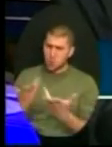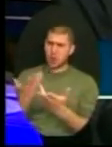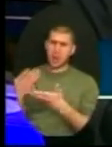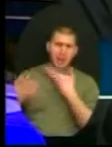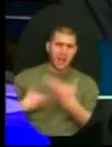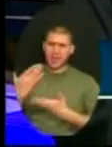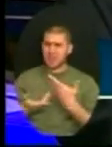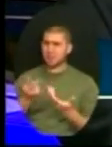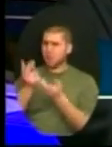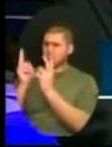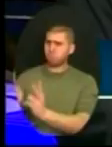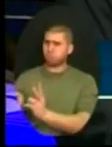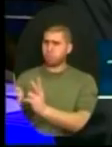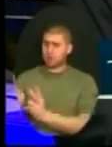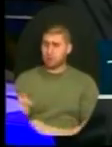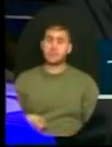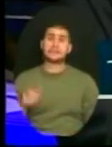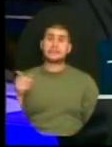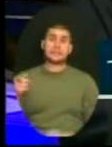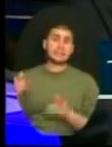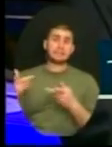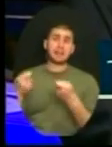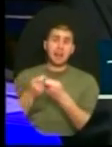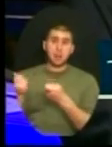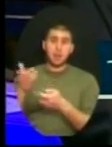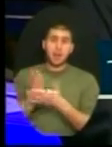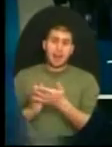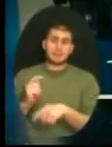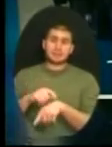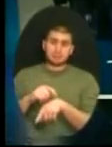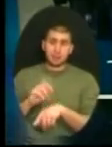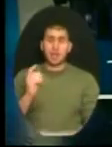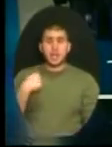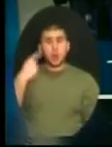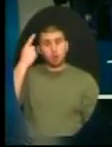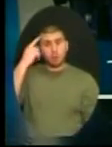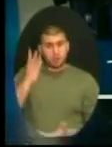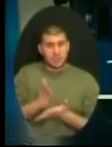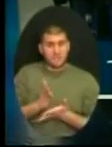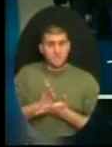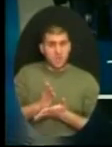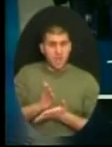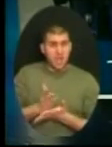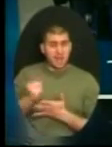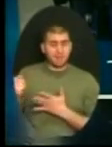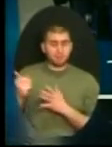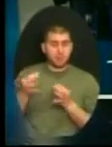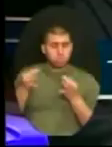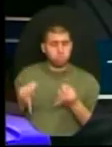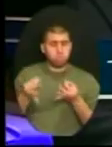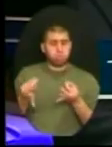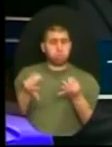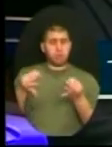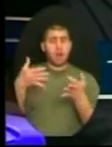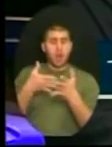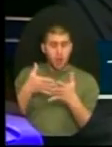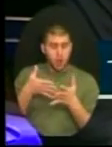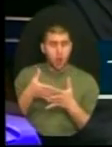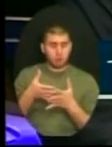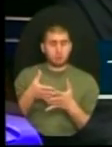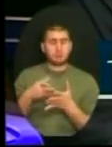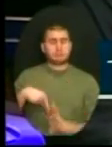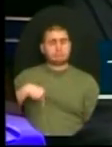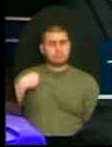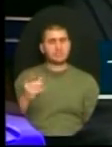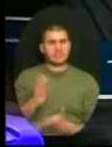העניין הזה. זה לא תלוי בו, אבל אבי. אוקיי. זה היה תלוי בו בחלק מהזמן. כן. אני חושב שהוא כבר, עם השכות הזאת של החקירות, אוקיי. עד אינסוף,